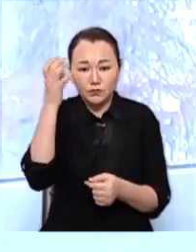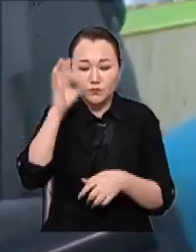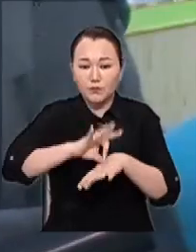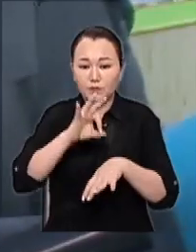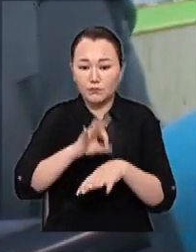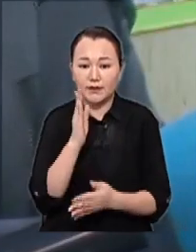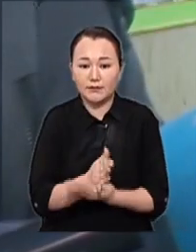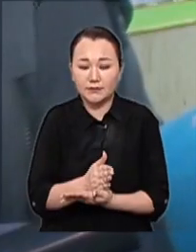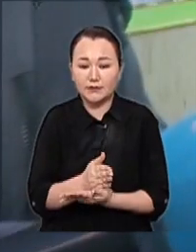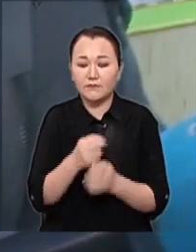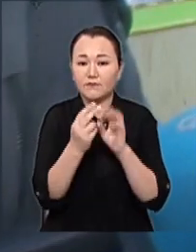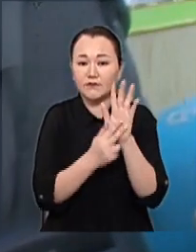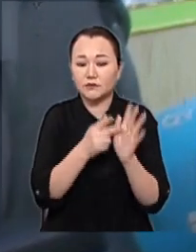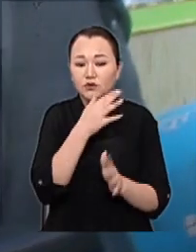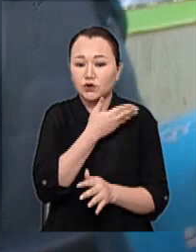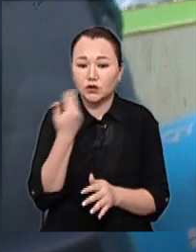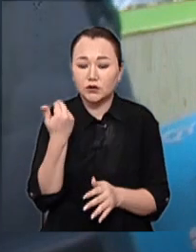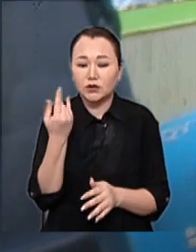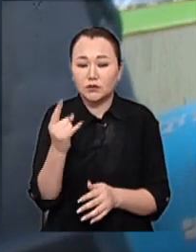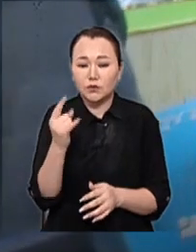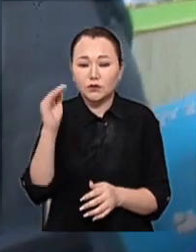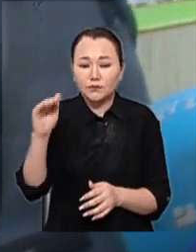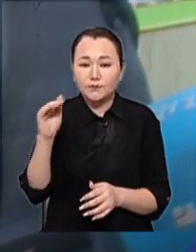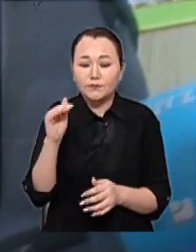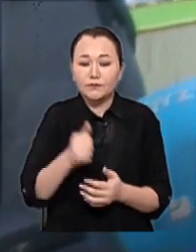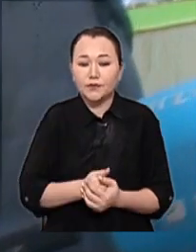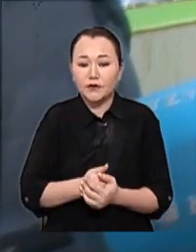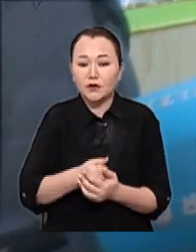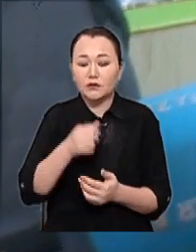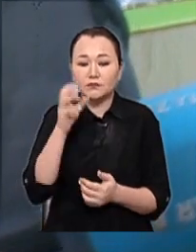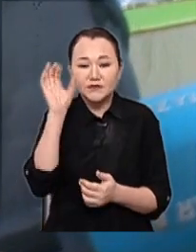болған. Кәмелеттік толмаған бала